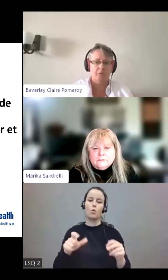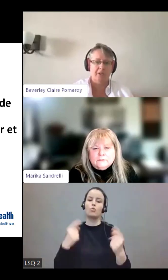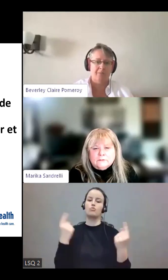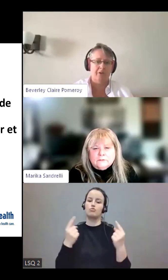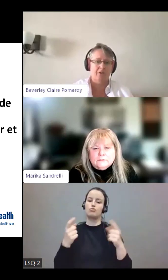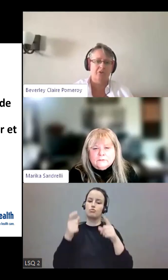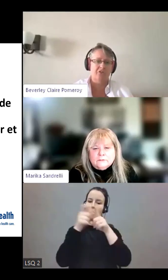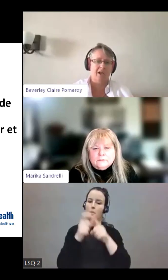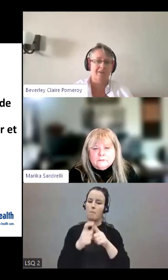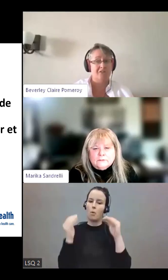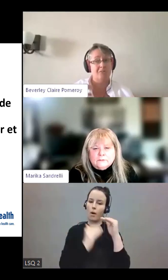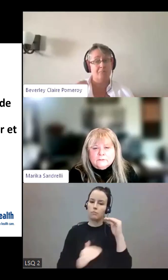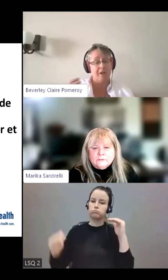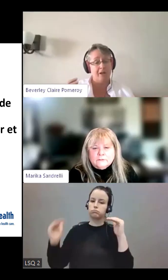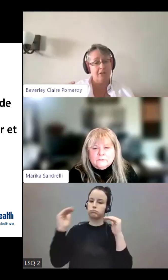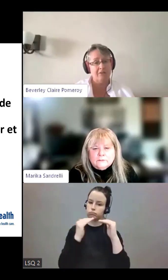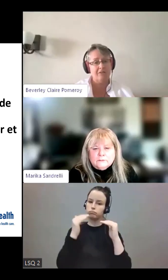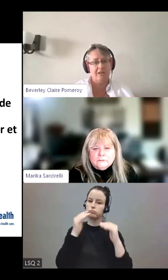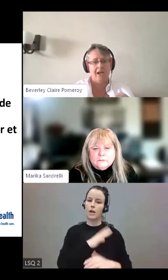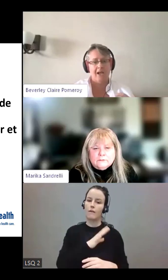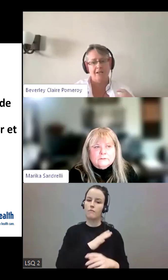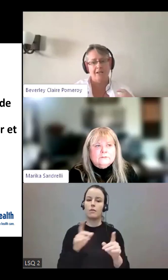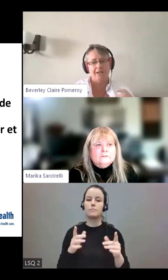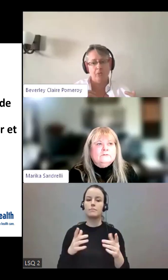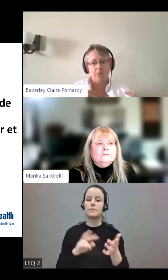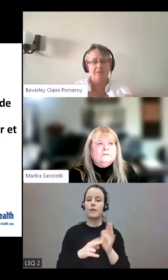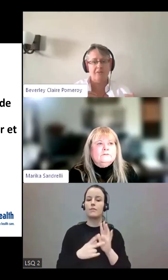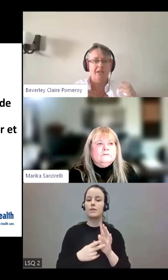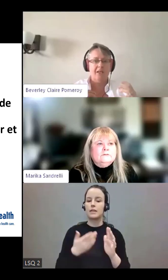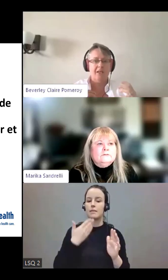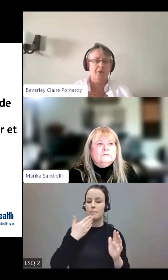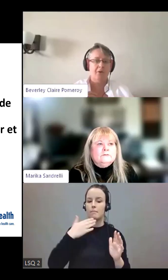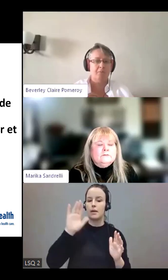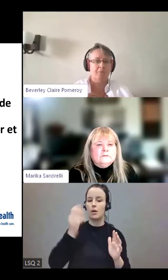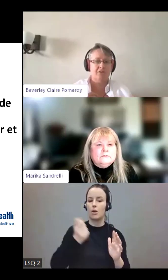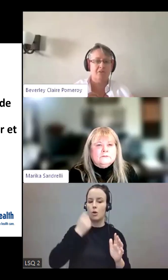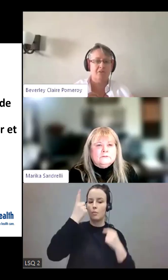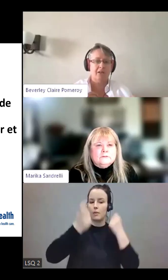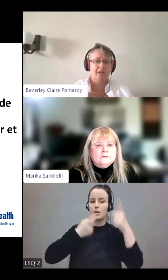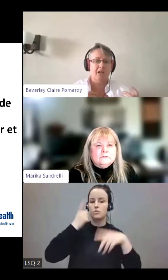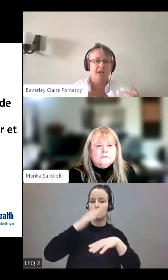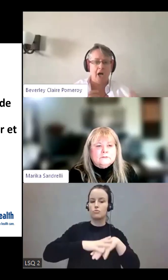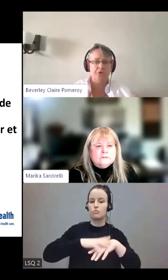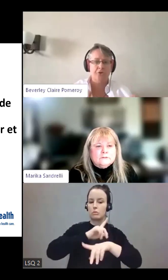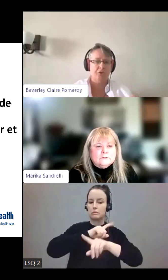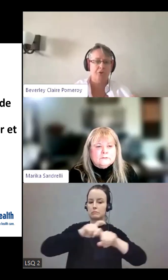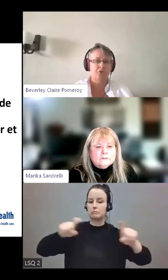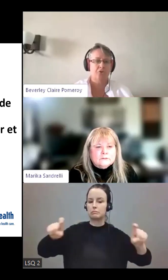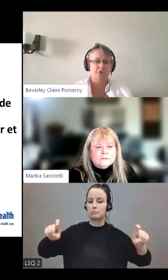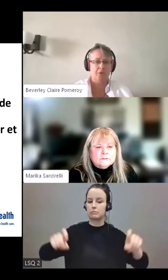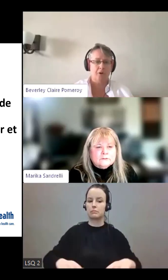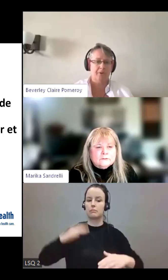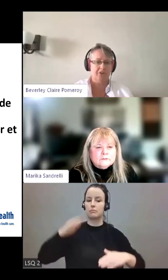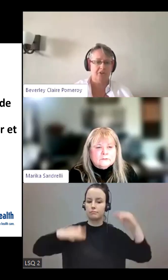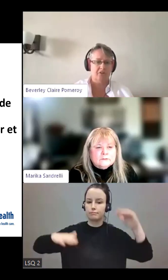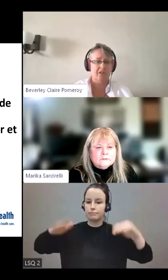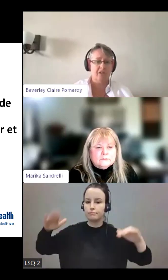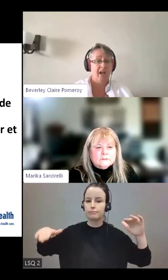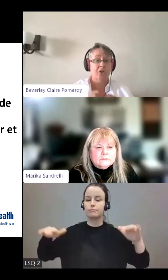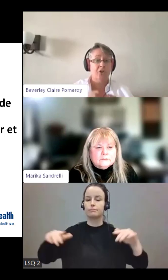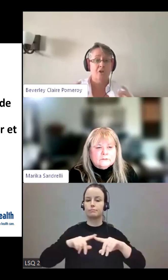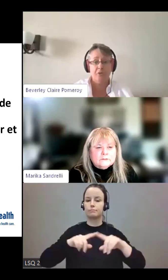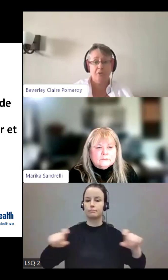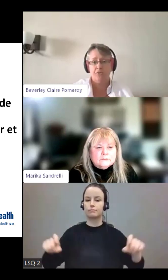des différences, des inégalités, et particulièrement avec les populations